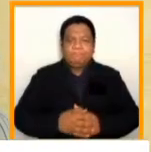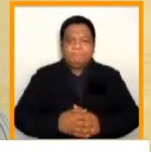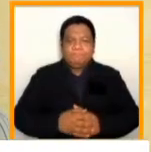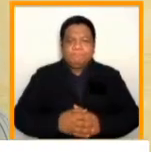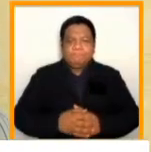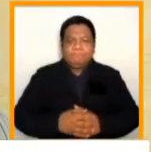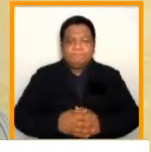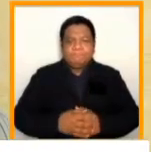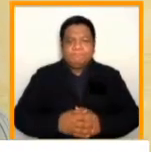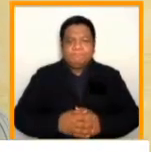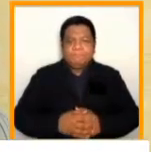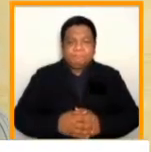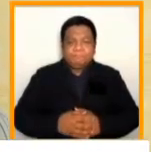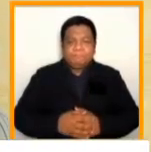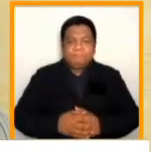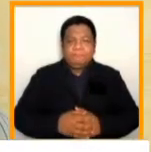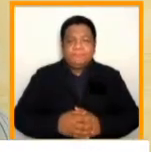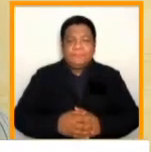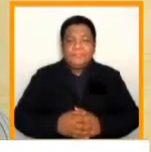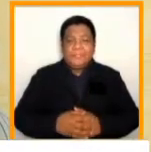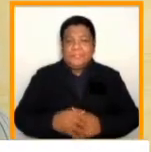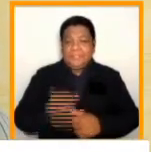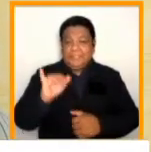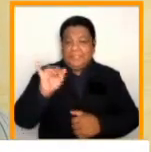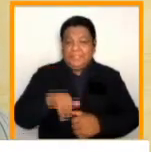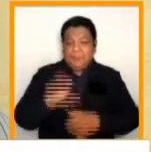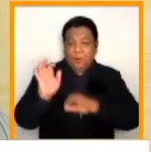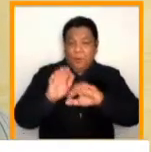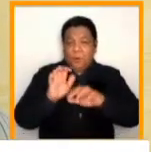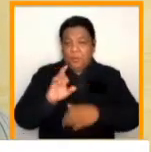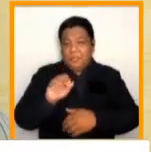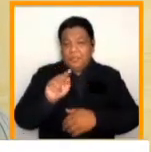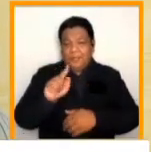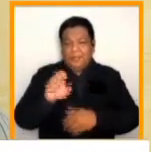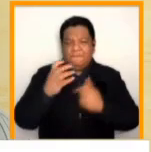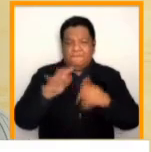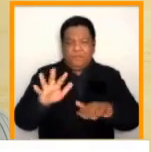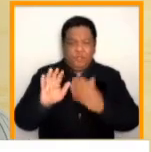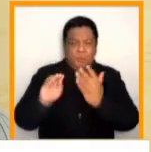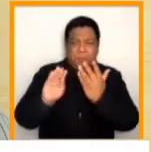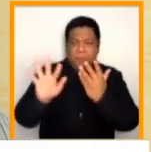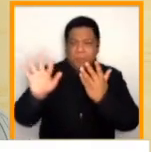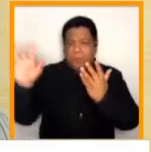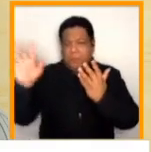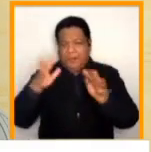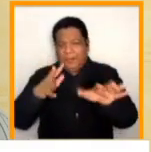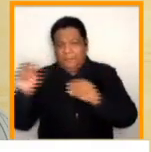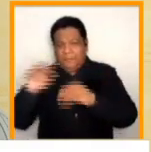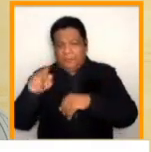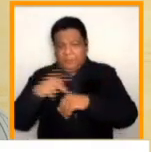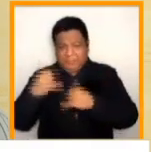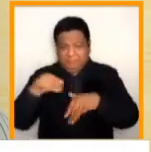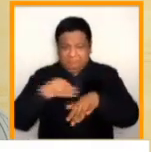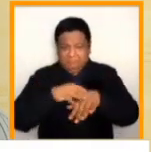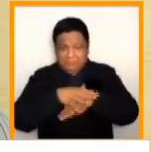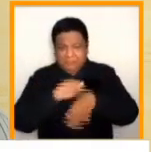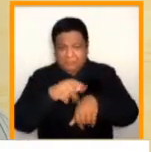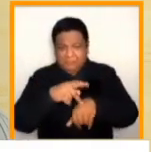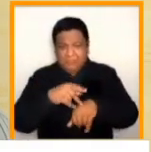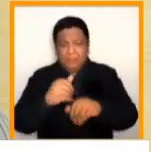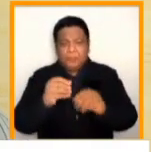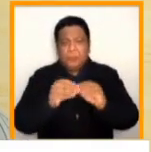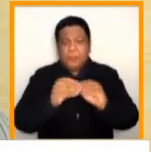Nakalabas na ng Philippine Area of Responsibility ang Bagyong Dante. May epekto pa rin kaya ito sa bansa? Alamin na po natin mula naman sa ating